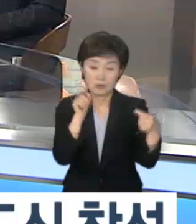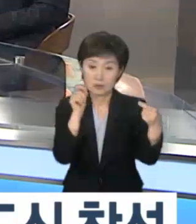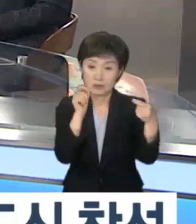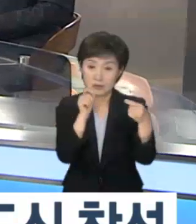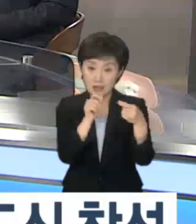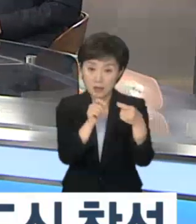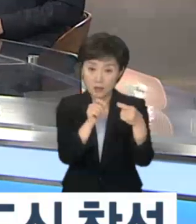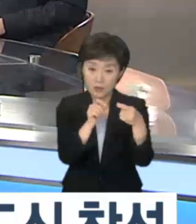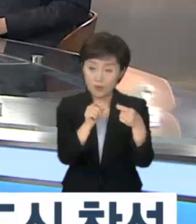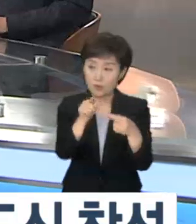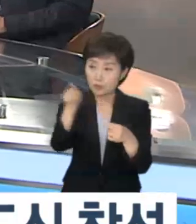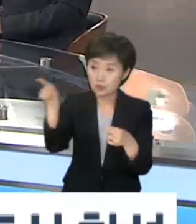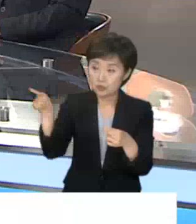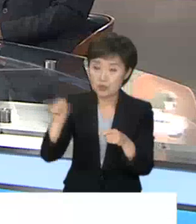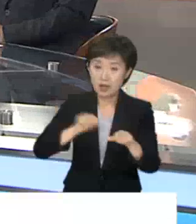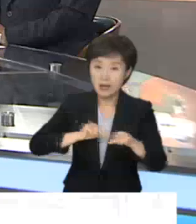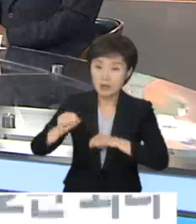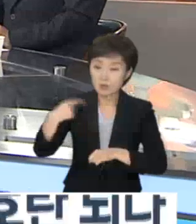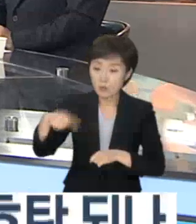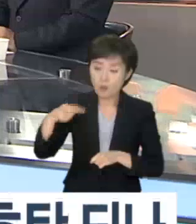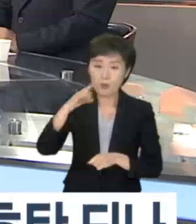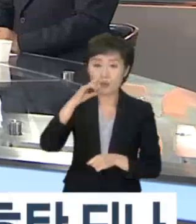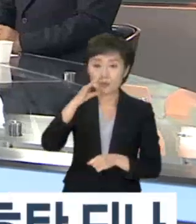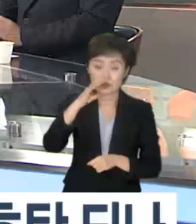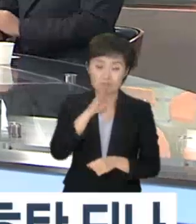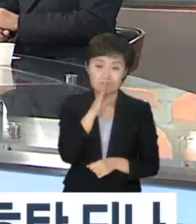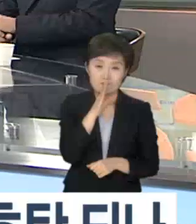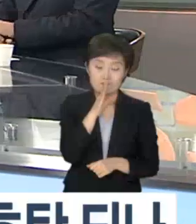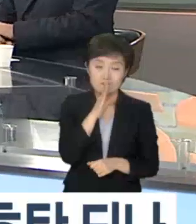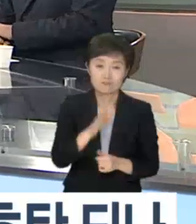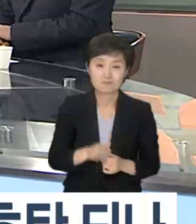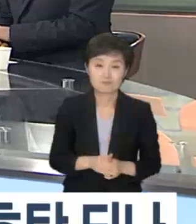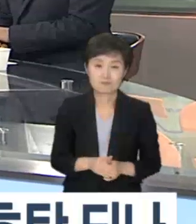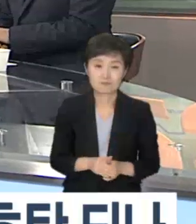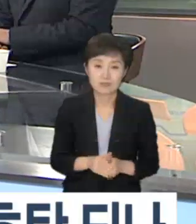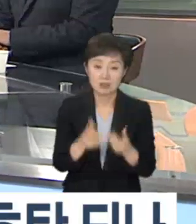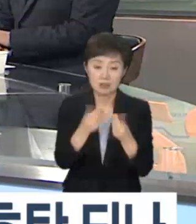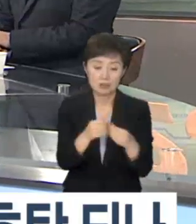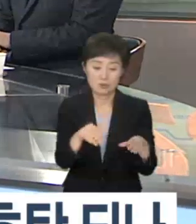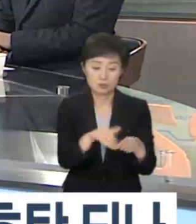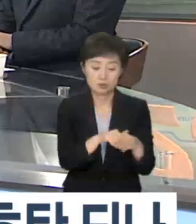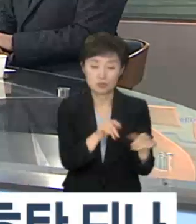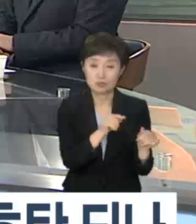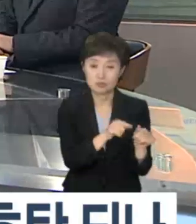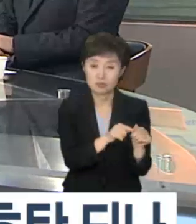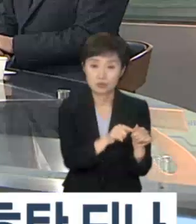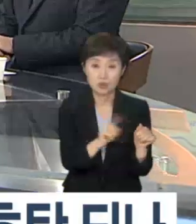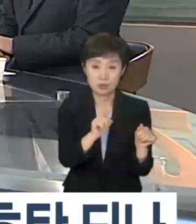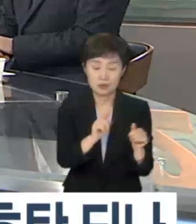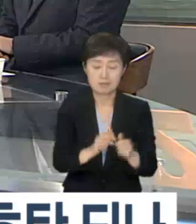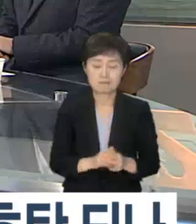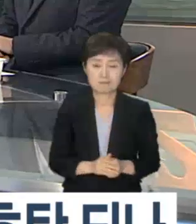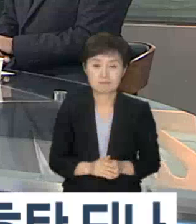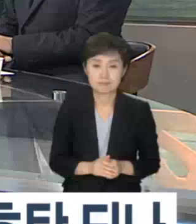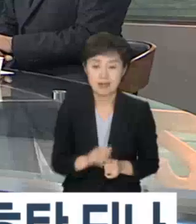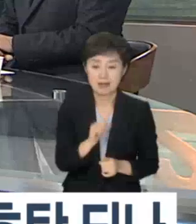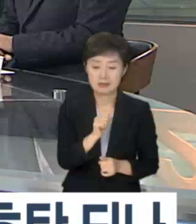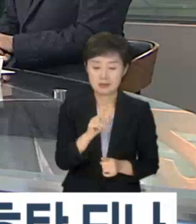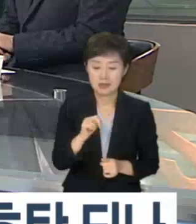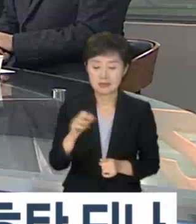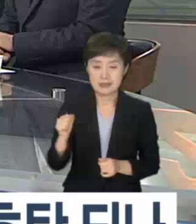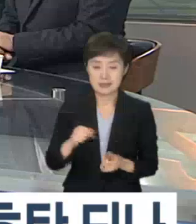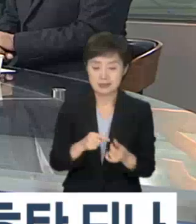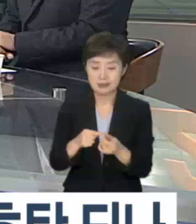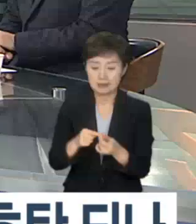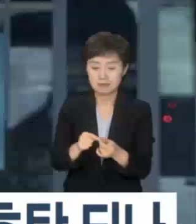전직 대통령들의 행보는 어떻게 될지 앞서 이제 북향 대변인께서 잠시 문재인 전 대통령 말씀해주셨는데 지금으로서는 이제 SNS로